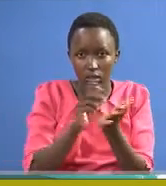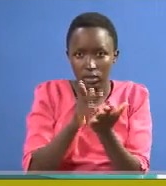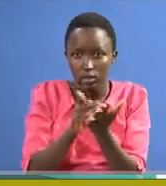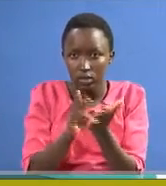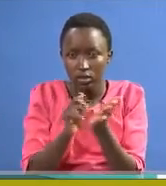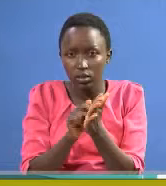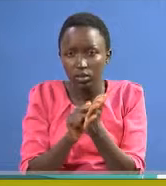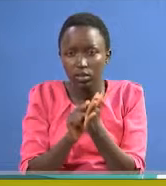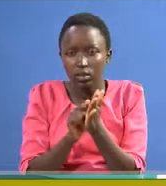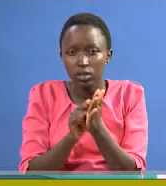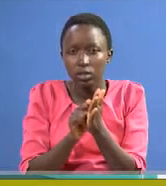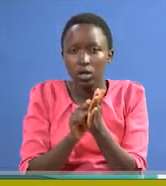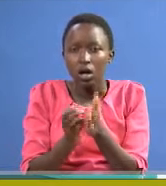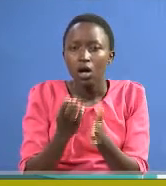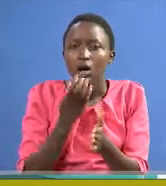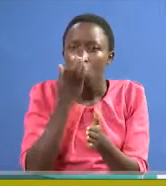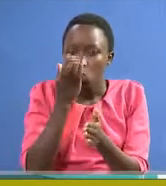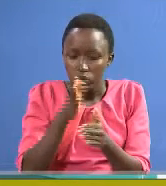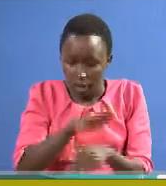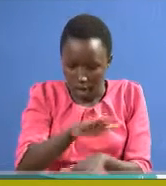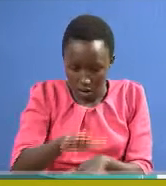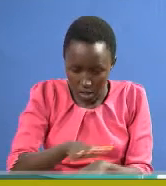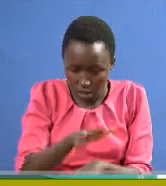in very hot areas.